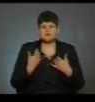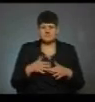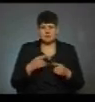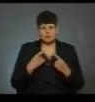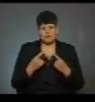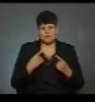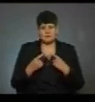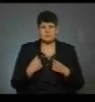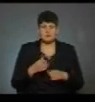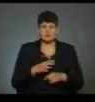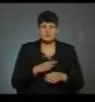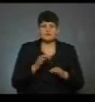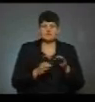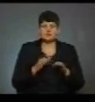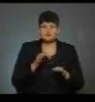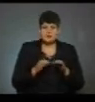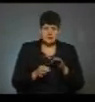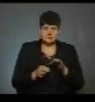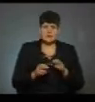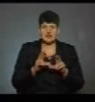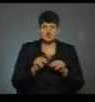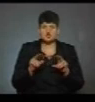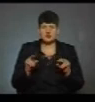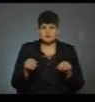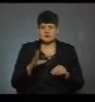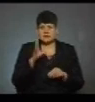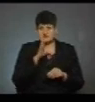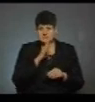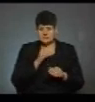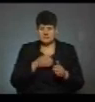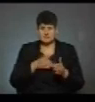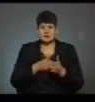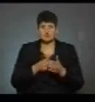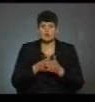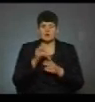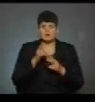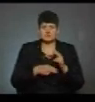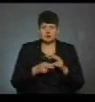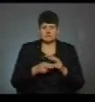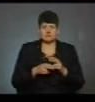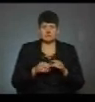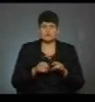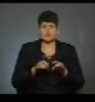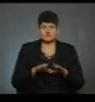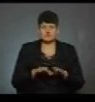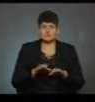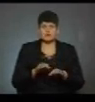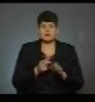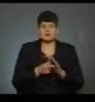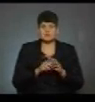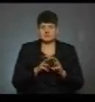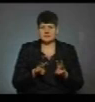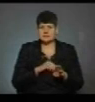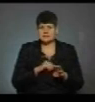Ми перебували в суді, але, на щастя, ми не встигли дійти до кінця рішення, тому що Кабмін сам скасував цю постанову, хоча